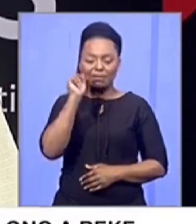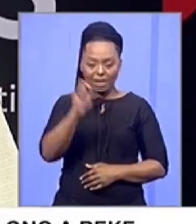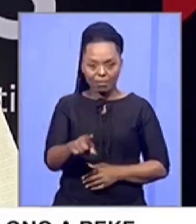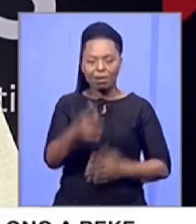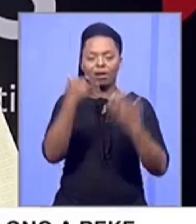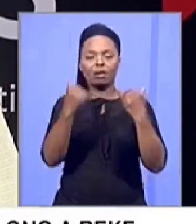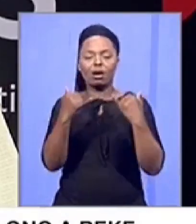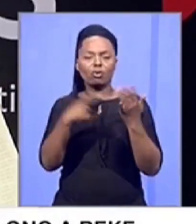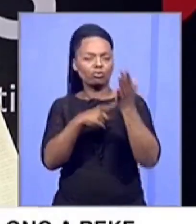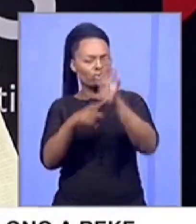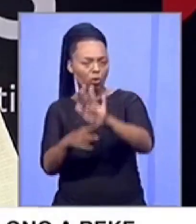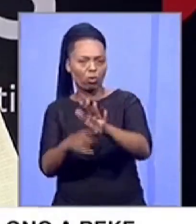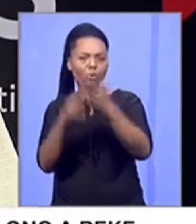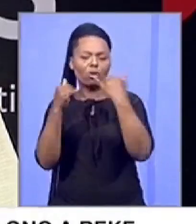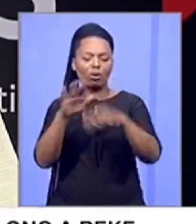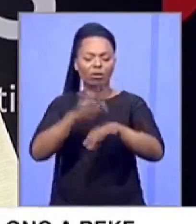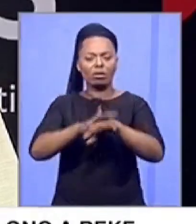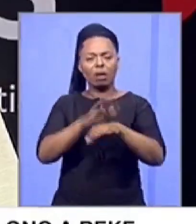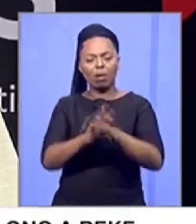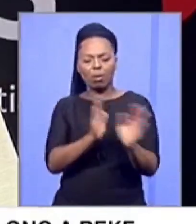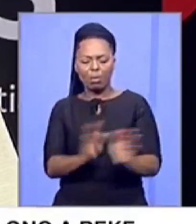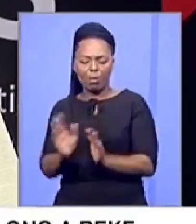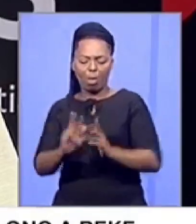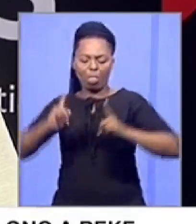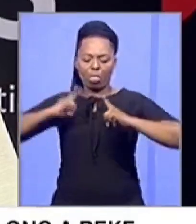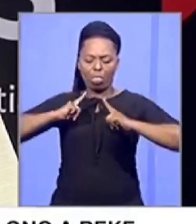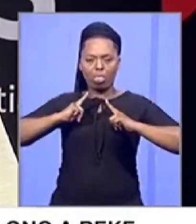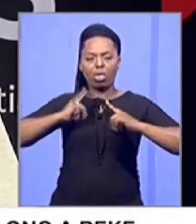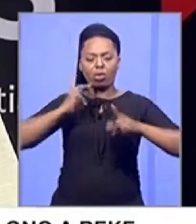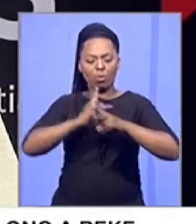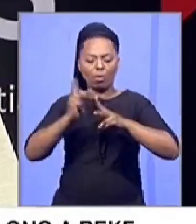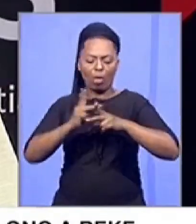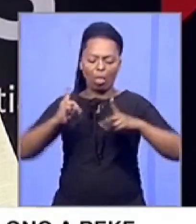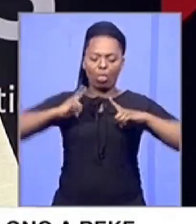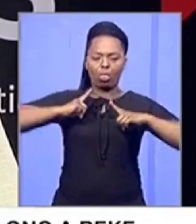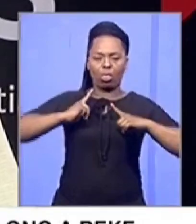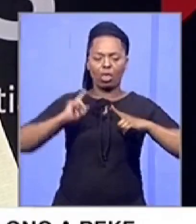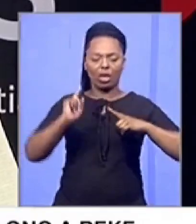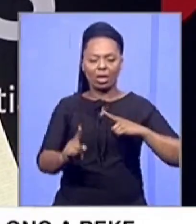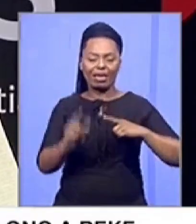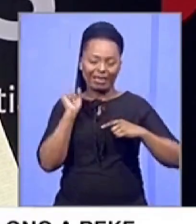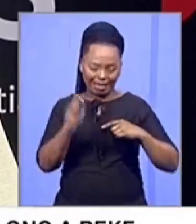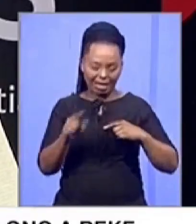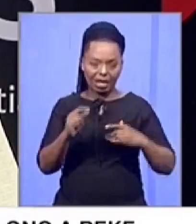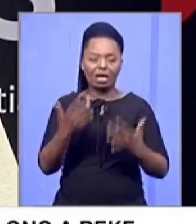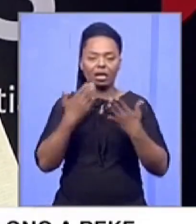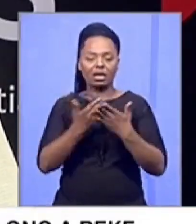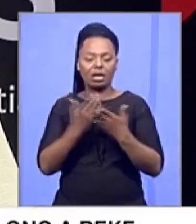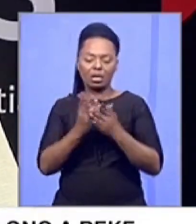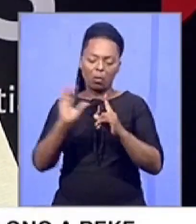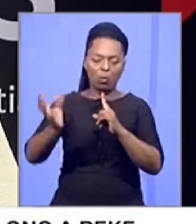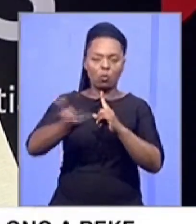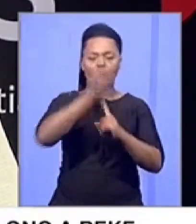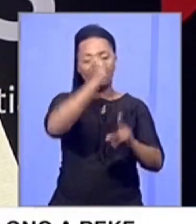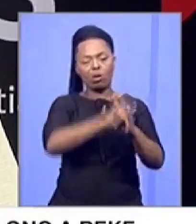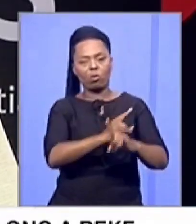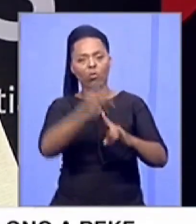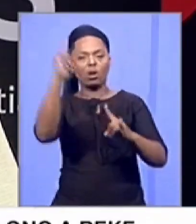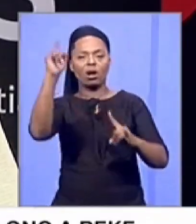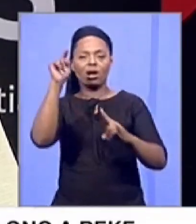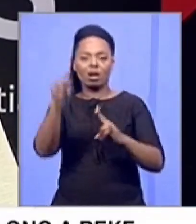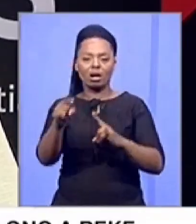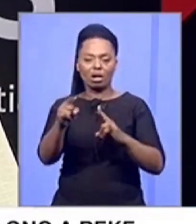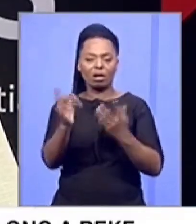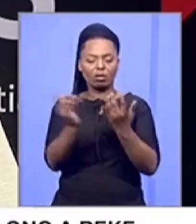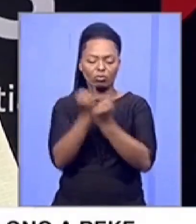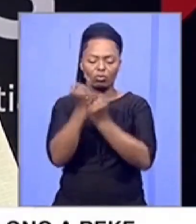ya hore ba kgone ho itlhophisetsa dipapadi tsena tse latelang mo leng hore ba tla kgona ho hapa di